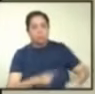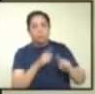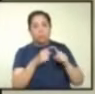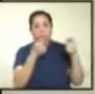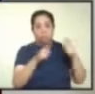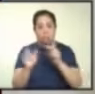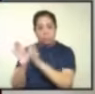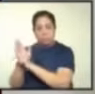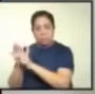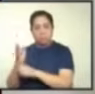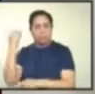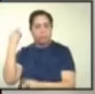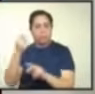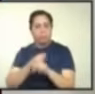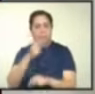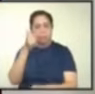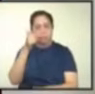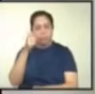ang massacre noong